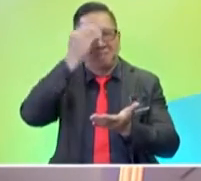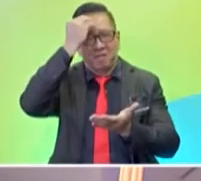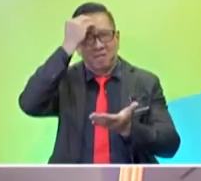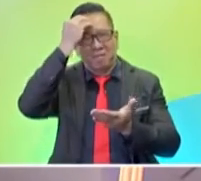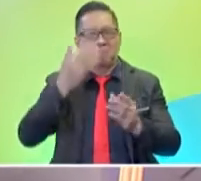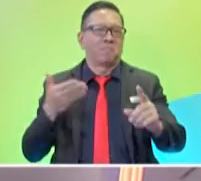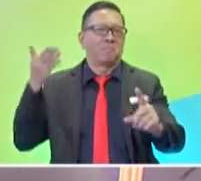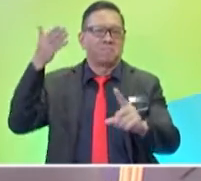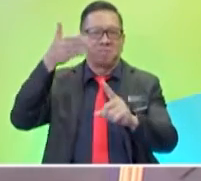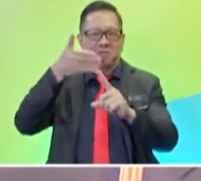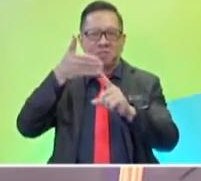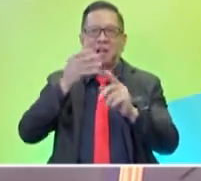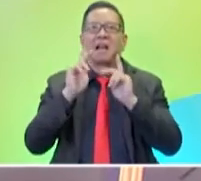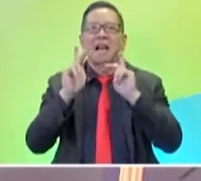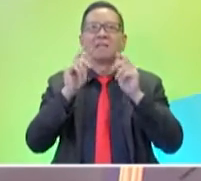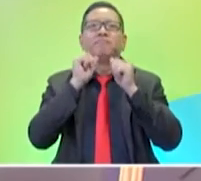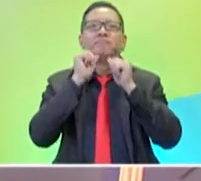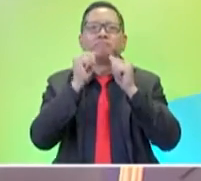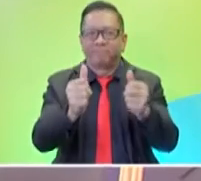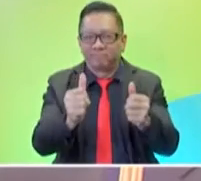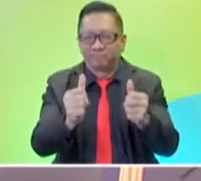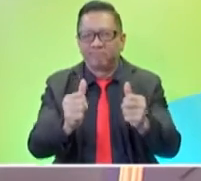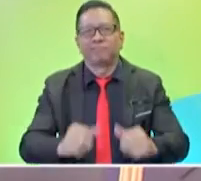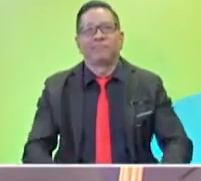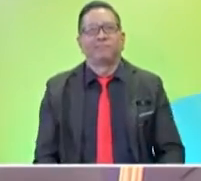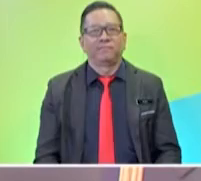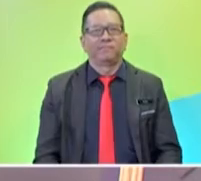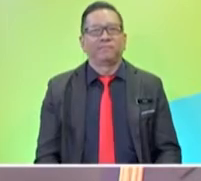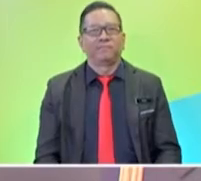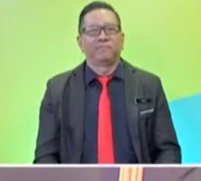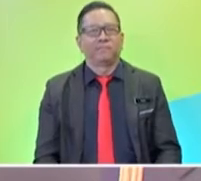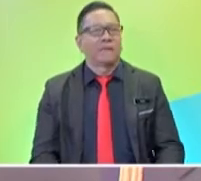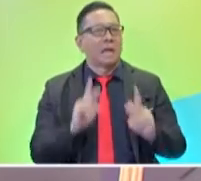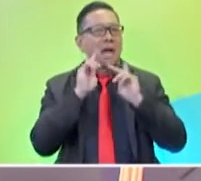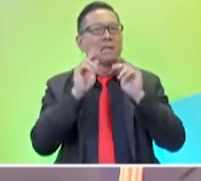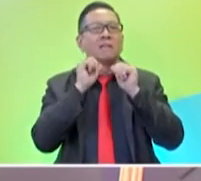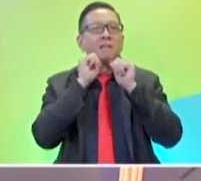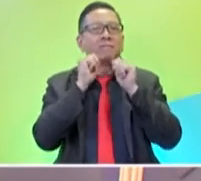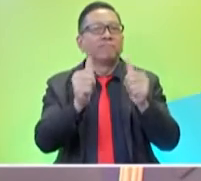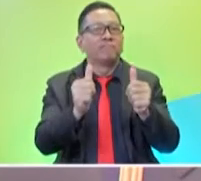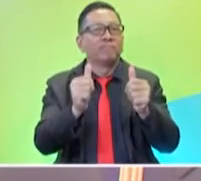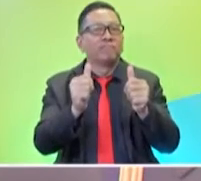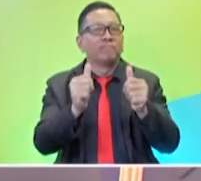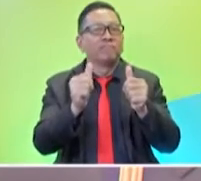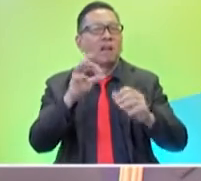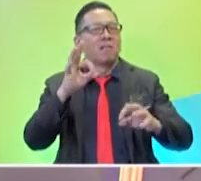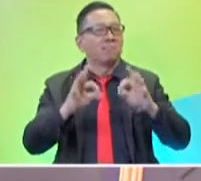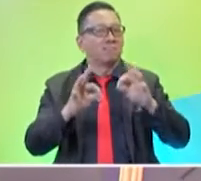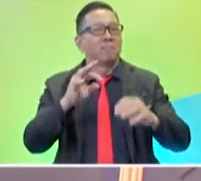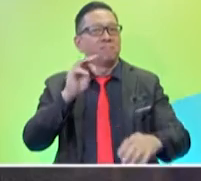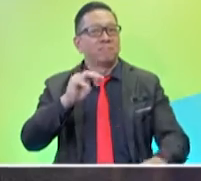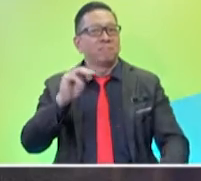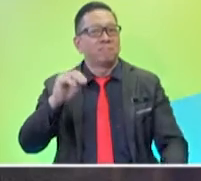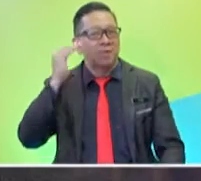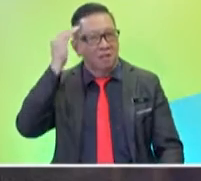kata nafi. Baiklah. Kata nafi. Baiklah, kata nafi jika murid-murid